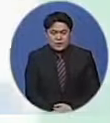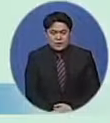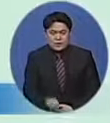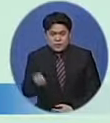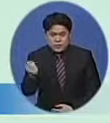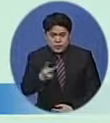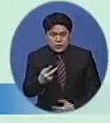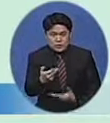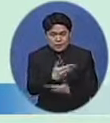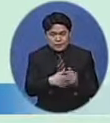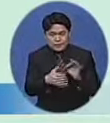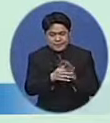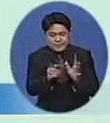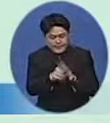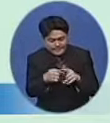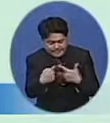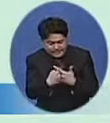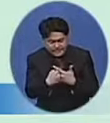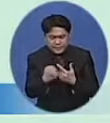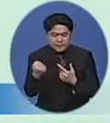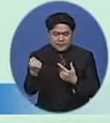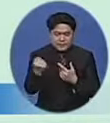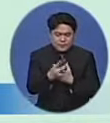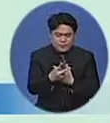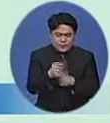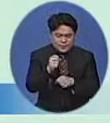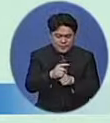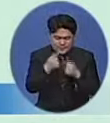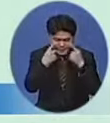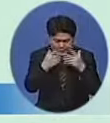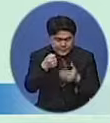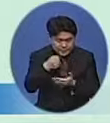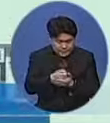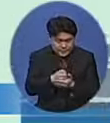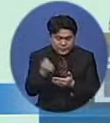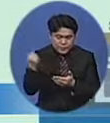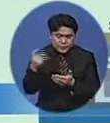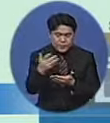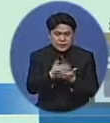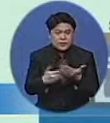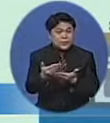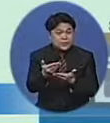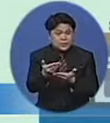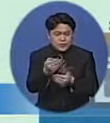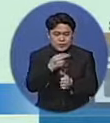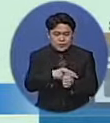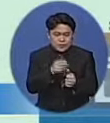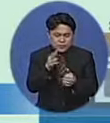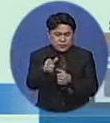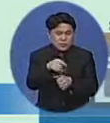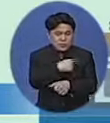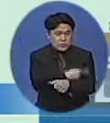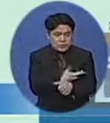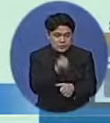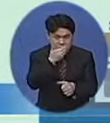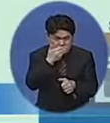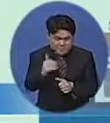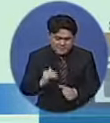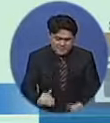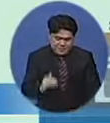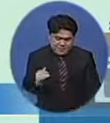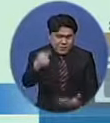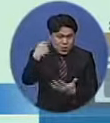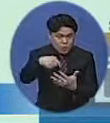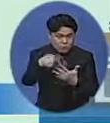또한 나눔에 대한 이해와 정체성을 확립하고 나눔 강사로서의 전문성을 확보할 수 있도록 체계적인